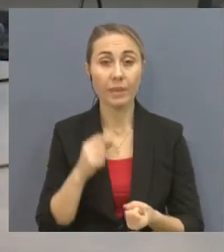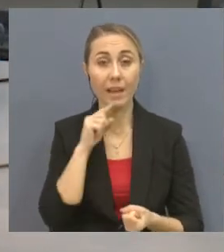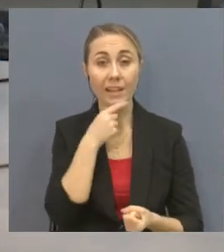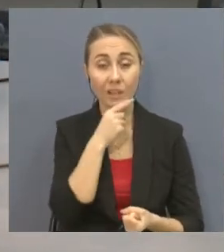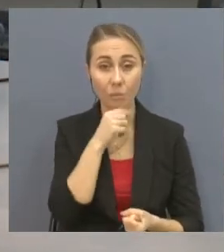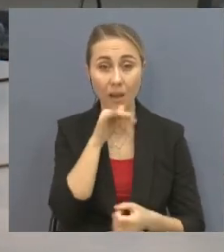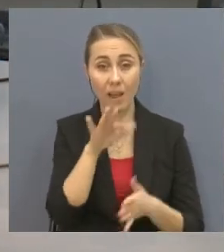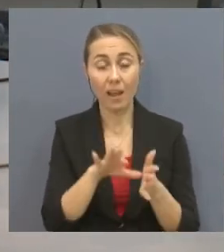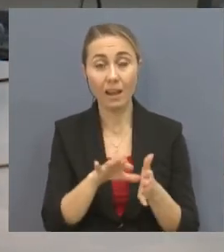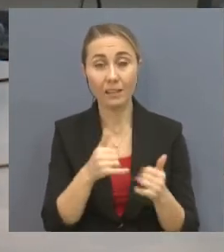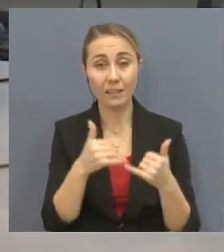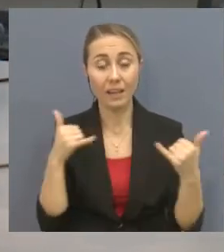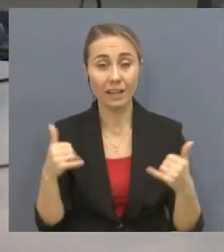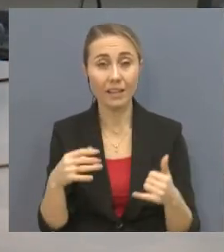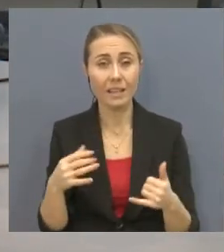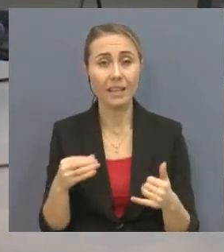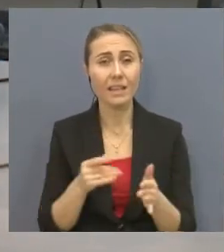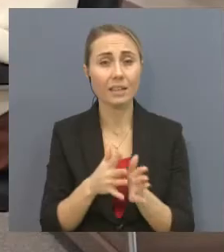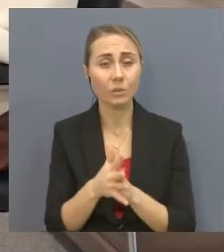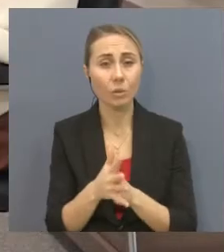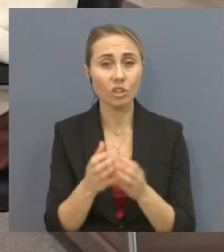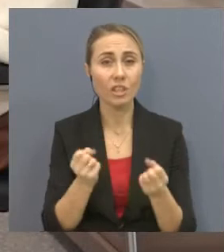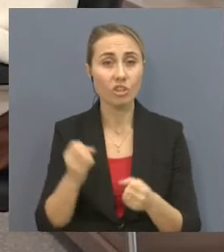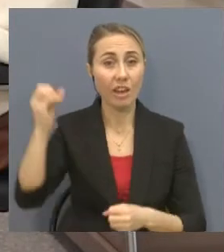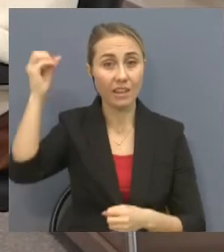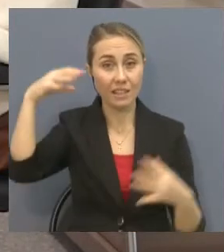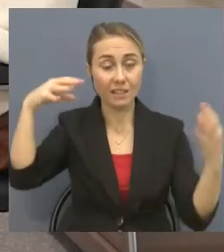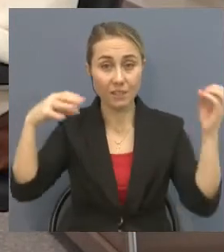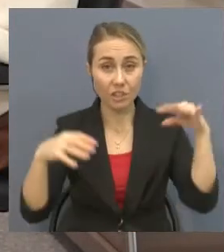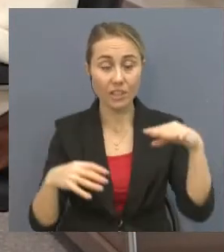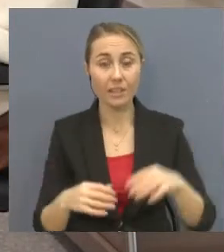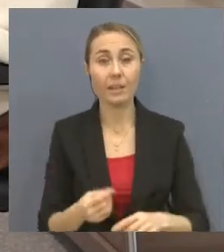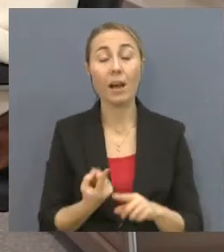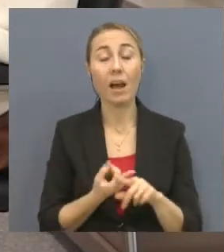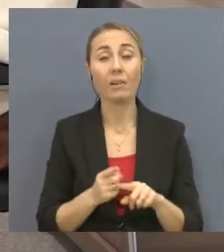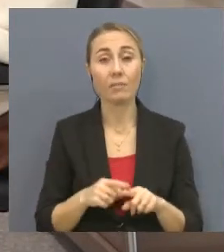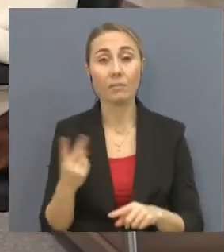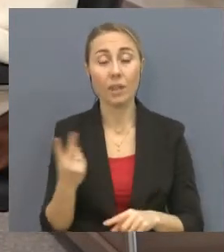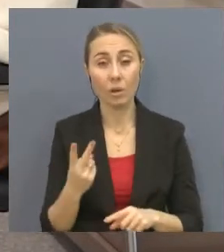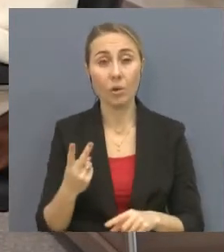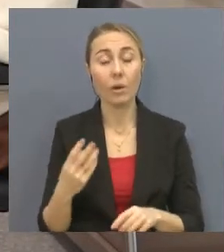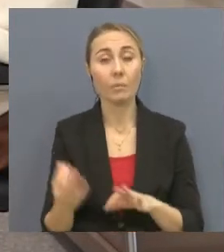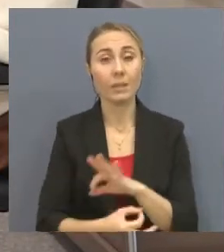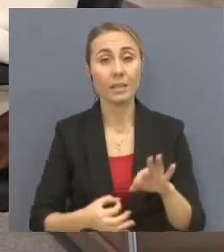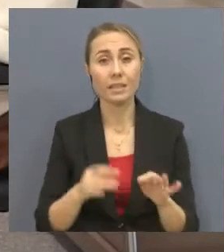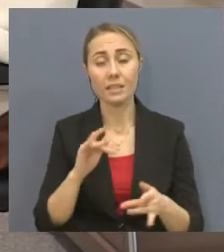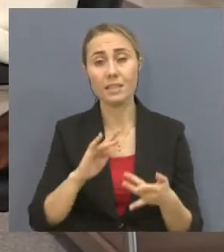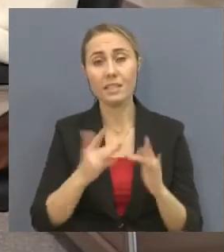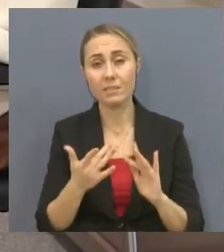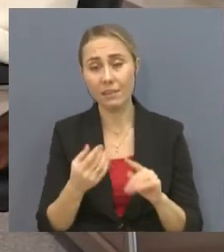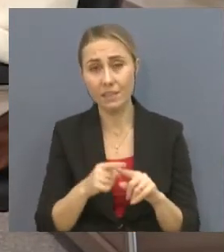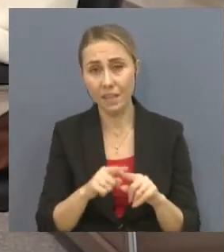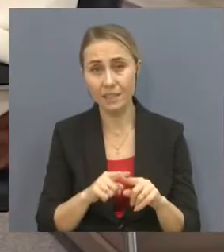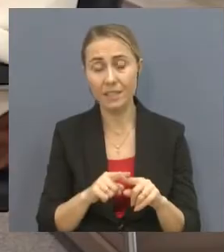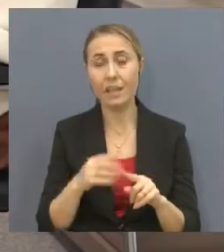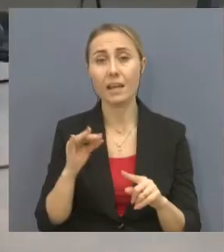электроэнергии расходов на содержание на освещение и второй проект это цифровизация серый жкх